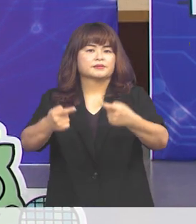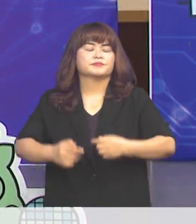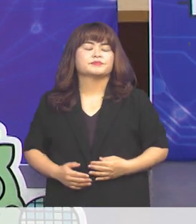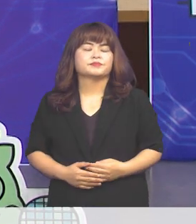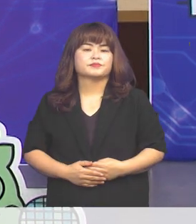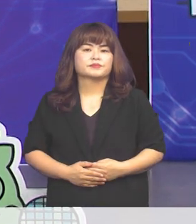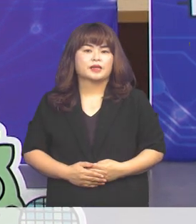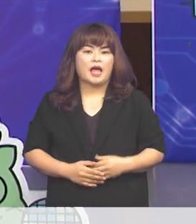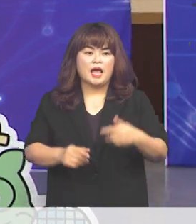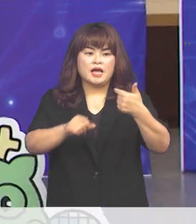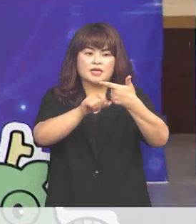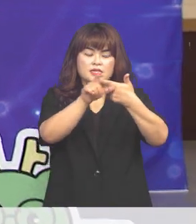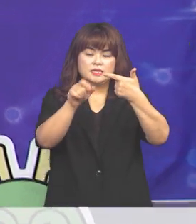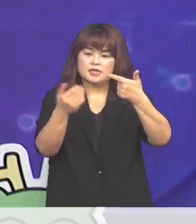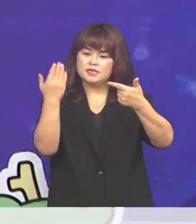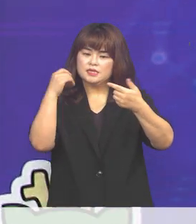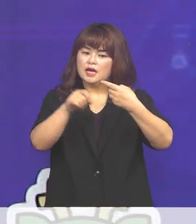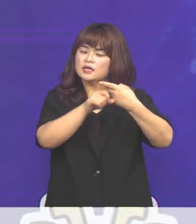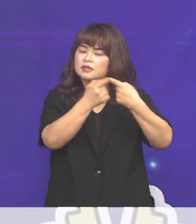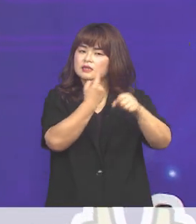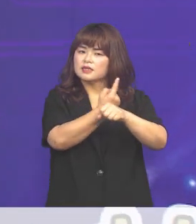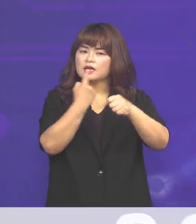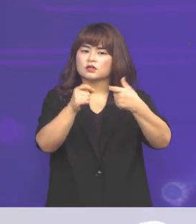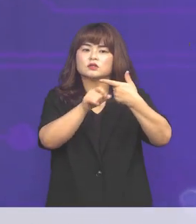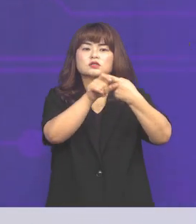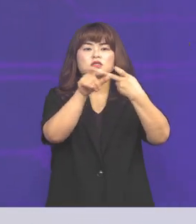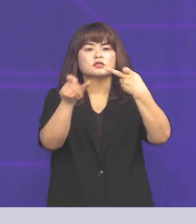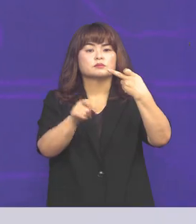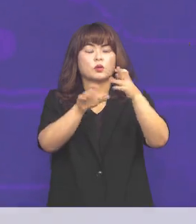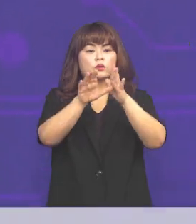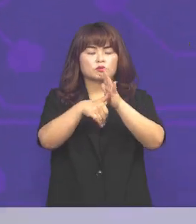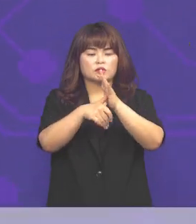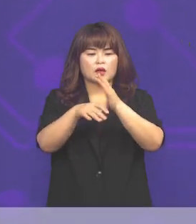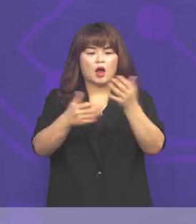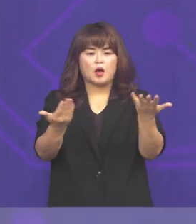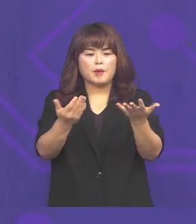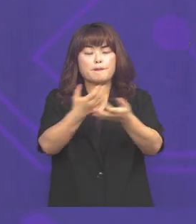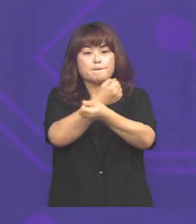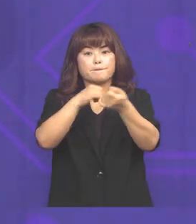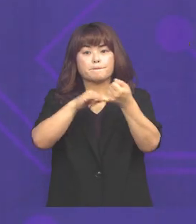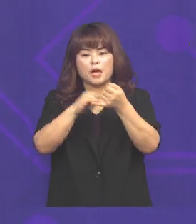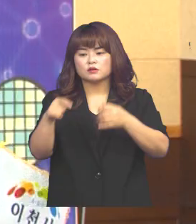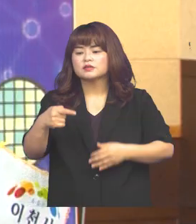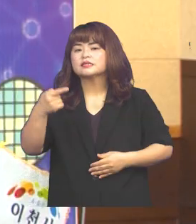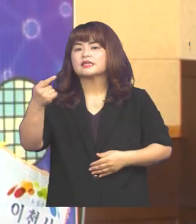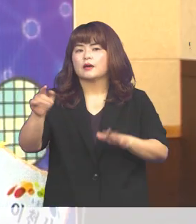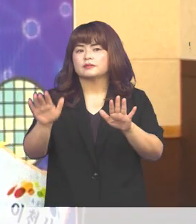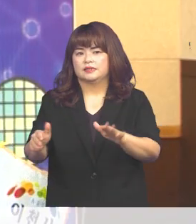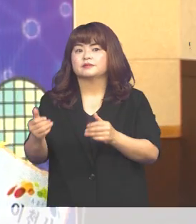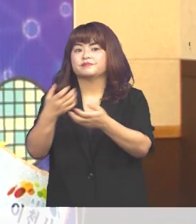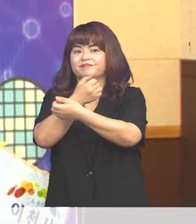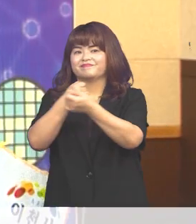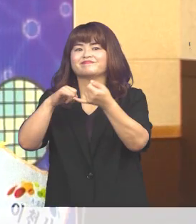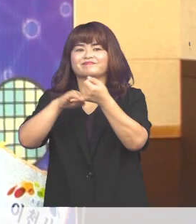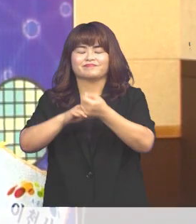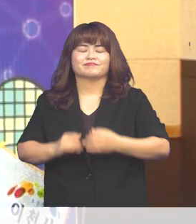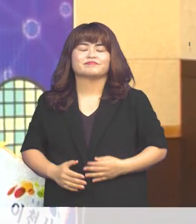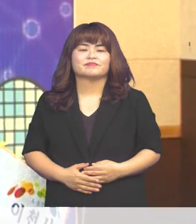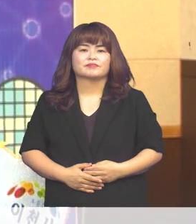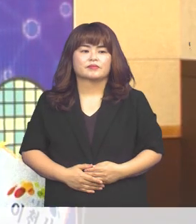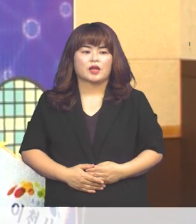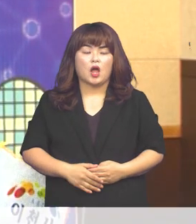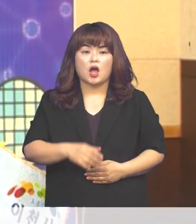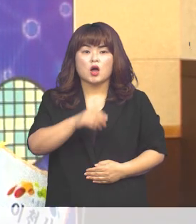이번 협약은 지난 12월 상생협력 업무협약의 후속 조치로 마련됐습니다. 네, 우리